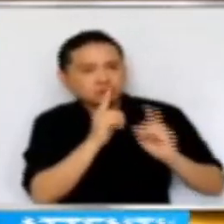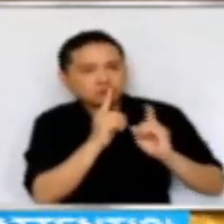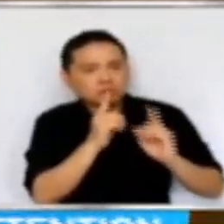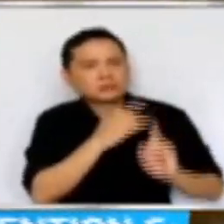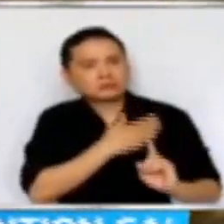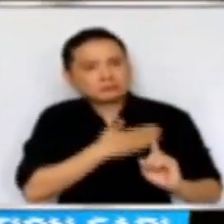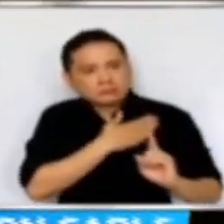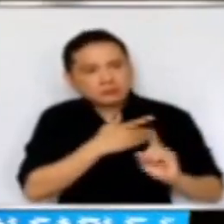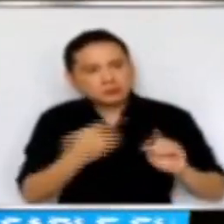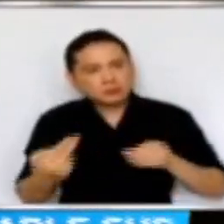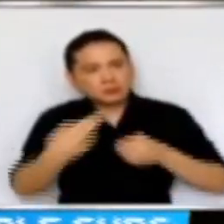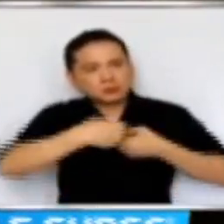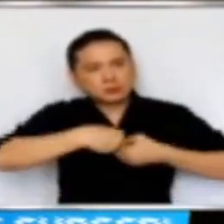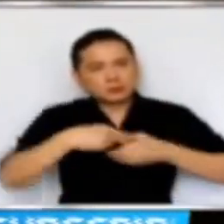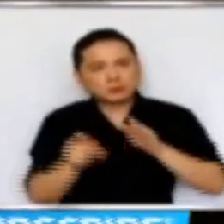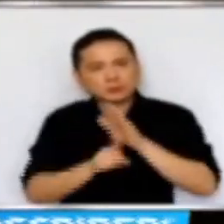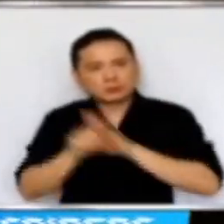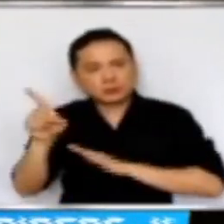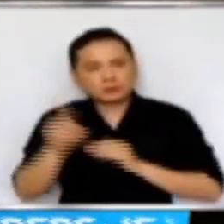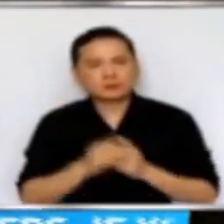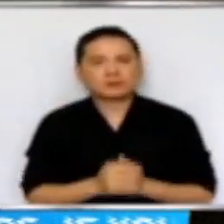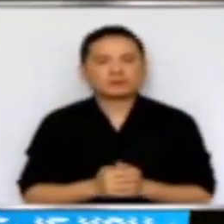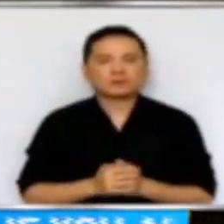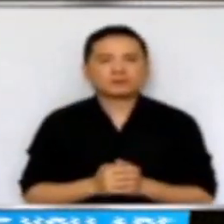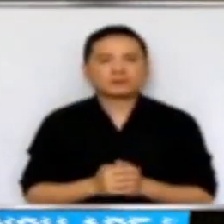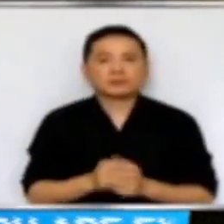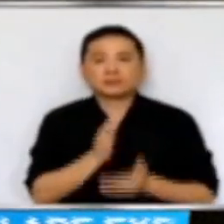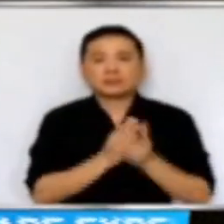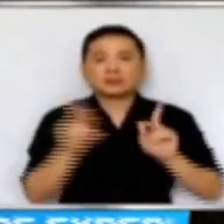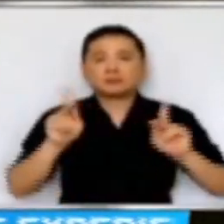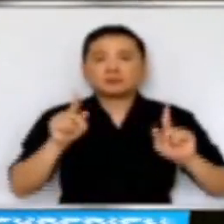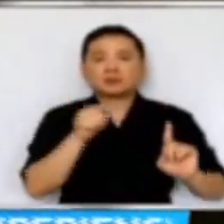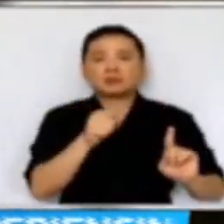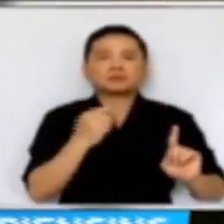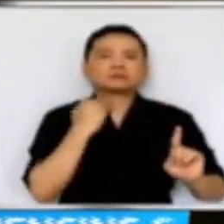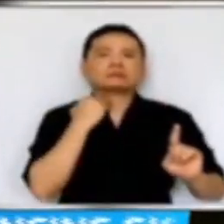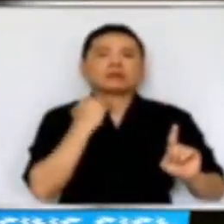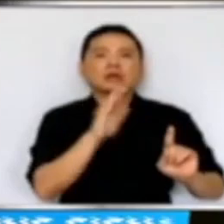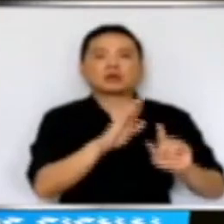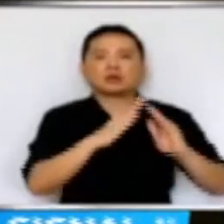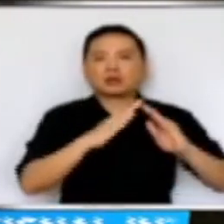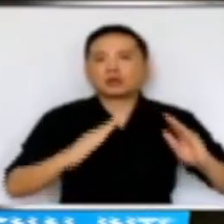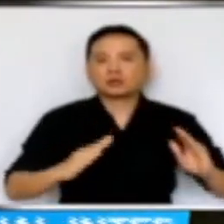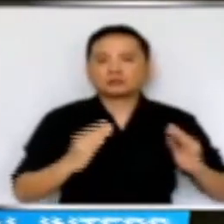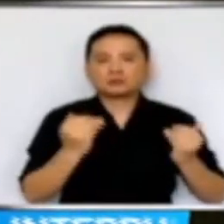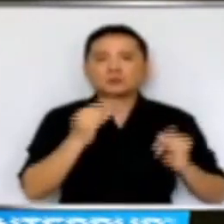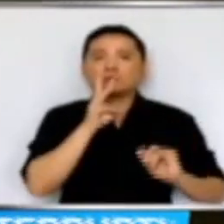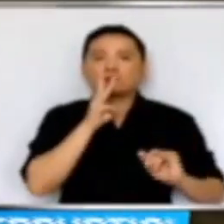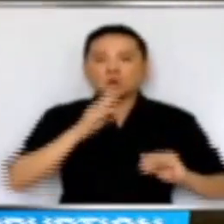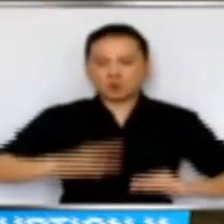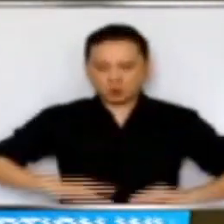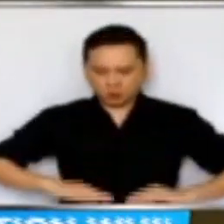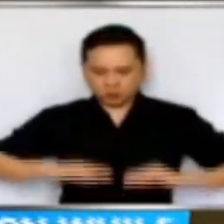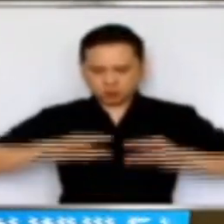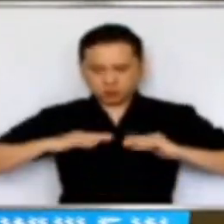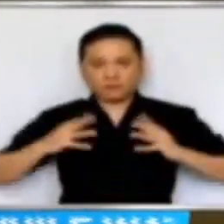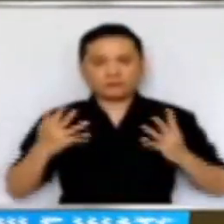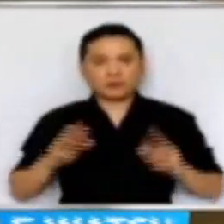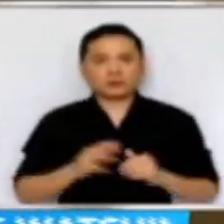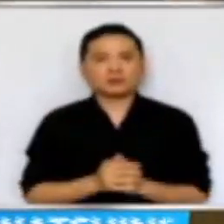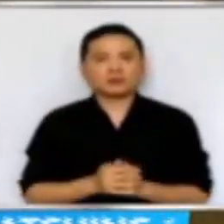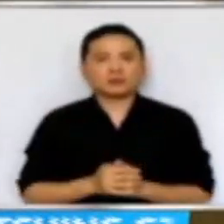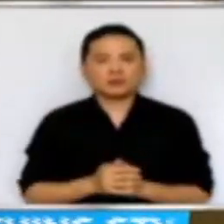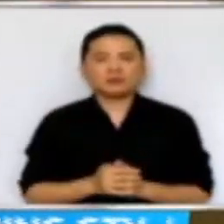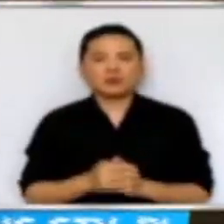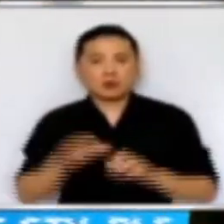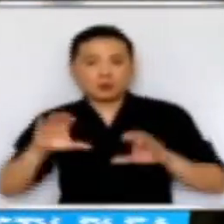sila lilikas. Ang iba ay natrap na sa loob ng bahay na abot dibdib ang tubig. Kaya't agad silang sinaklulohan ng mga